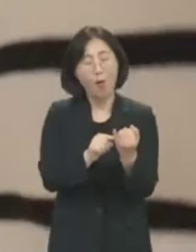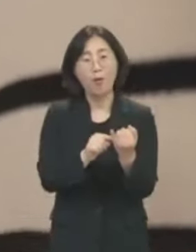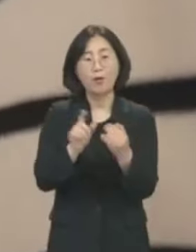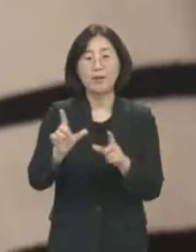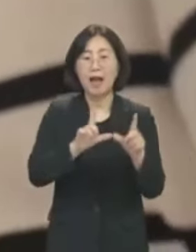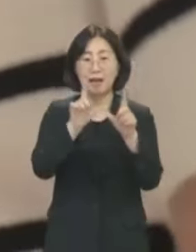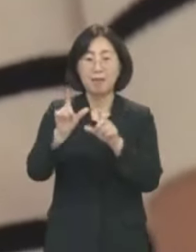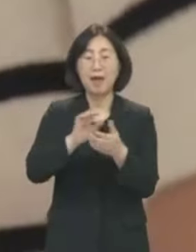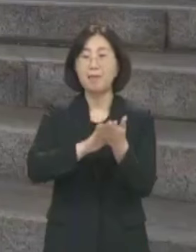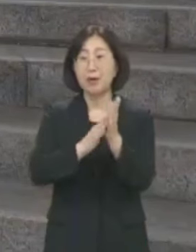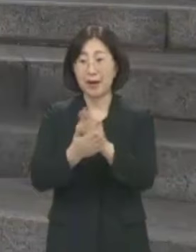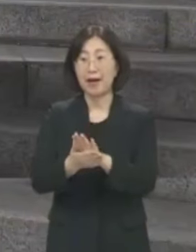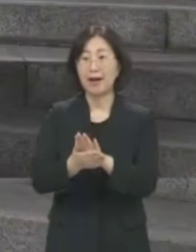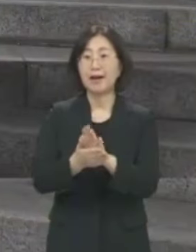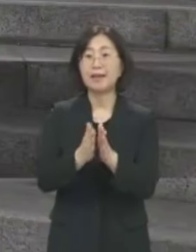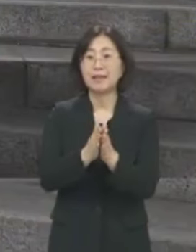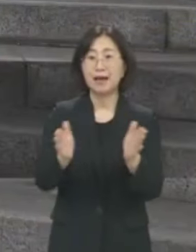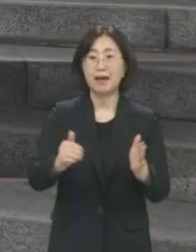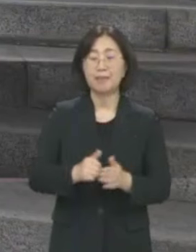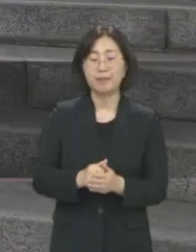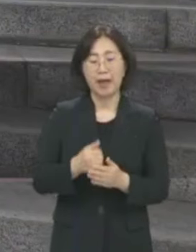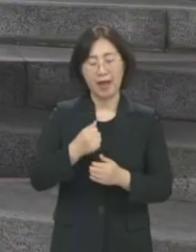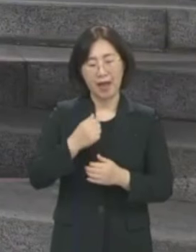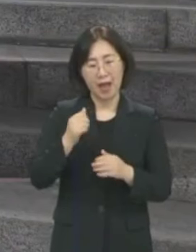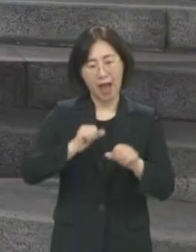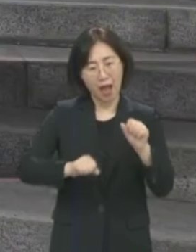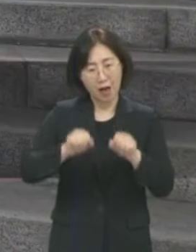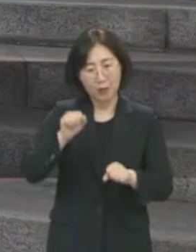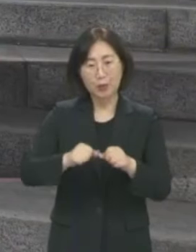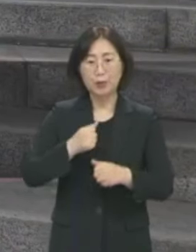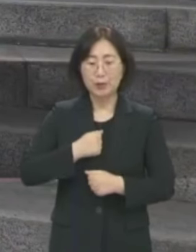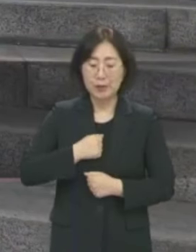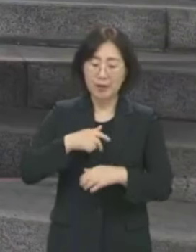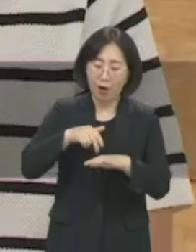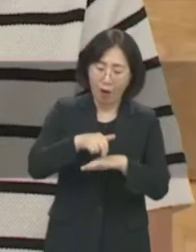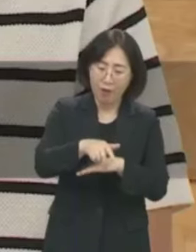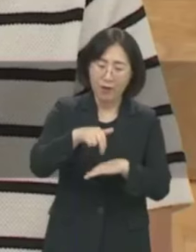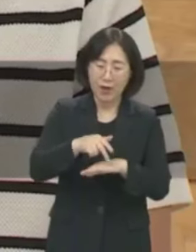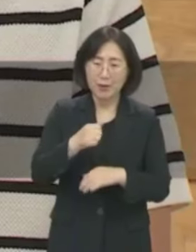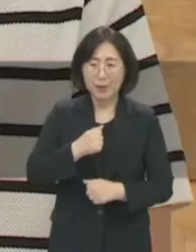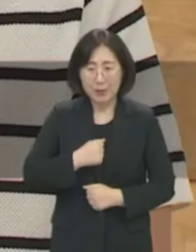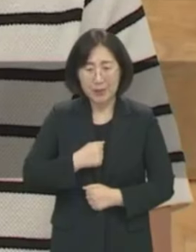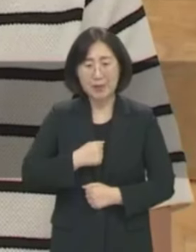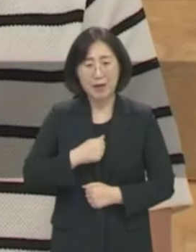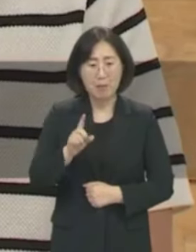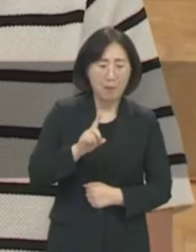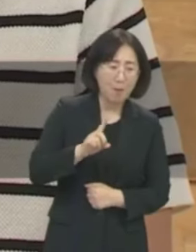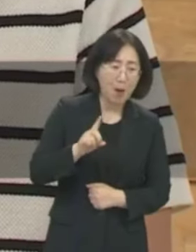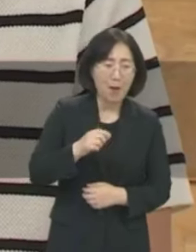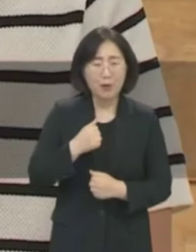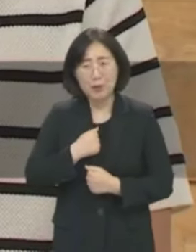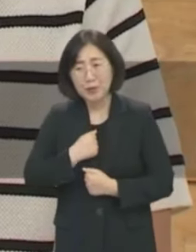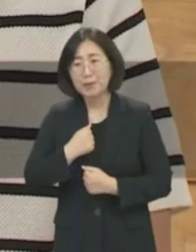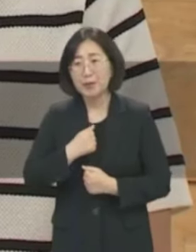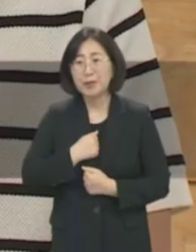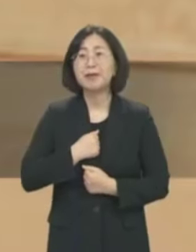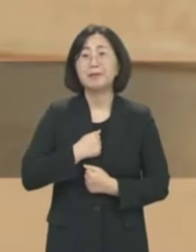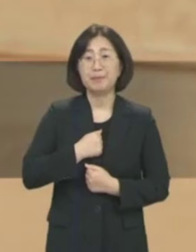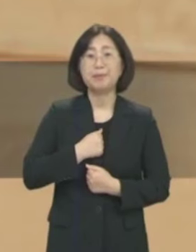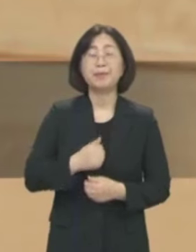변화가 생겼습니다. 행동도 조심하고 걸어다닐 때도 조심하고 뭐든 다 조심하게 되는 것